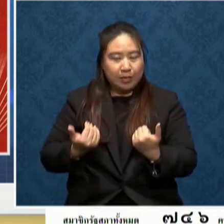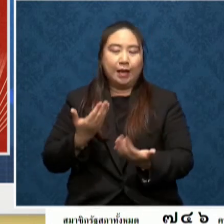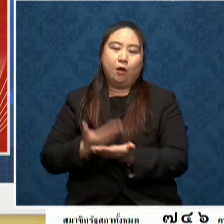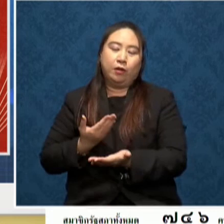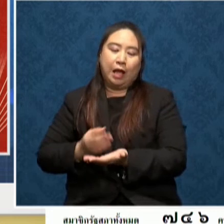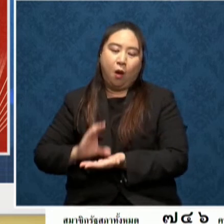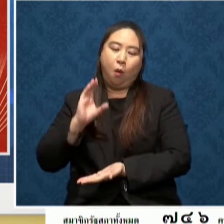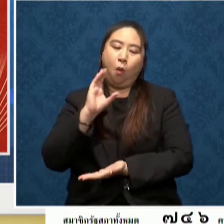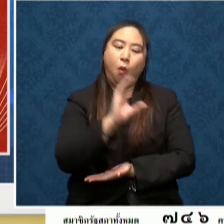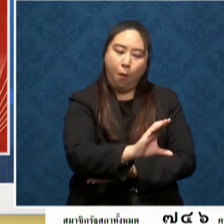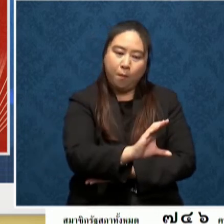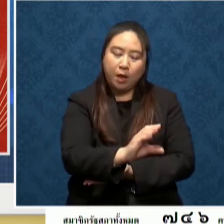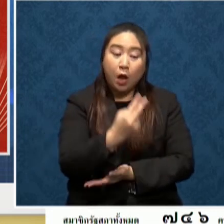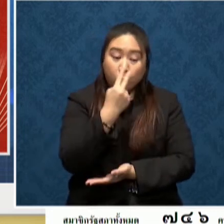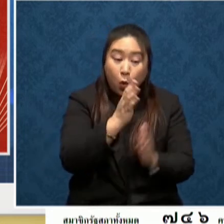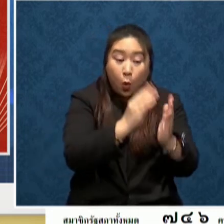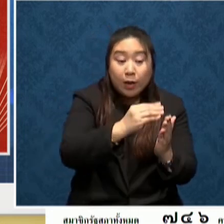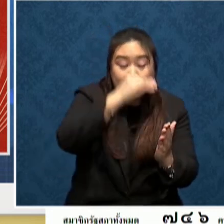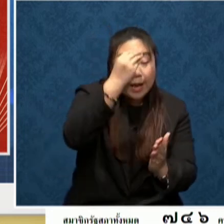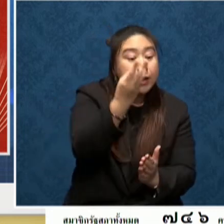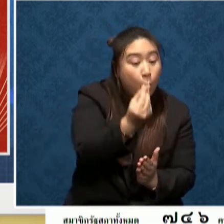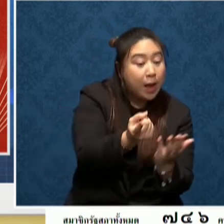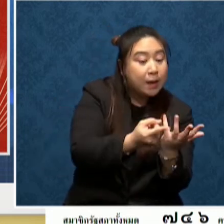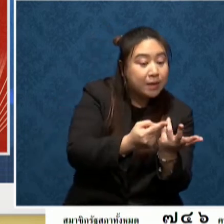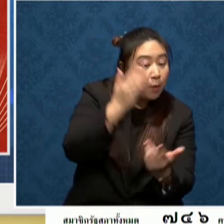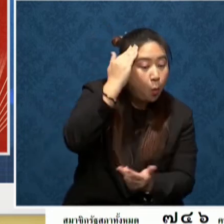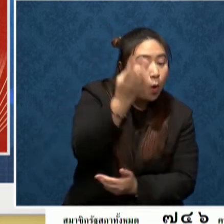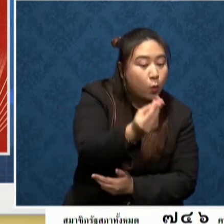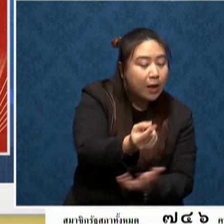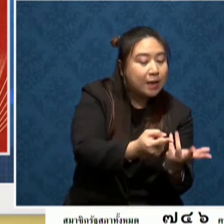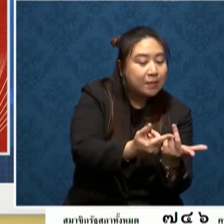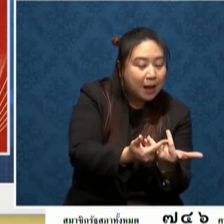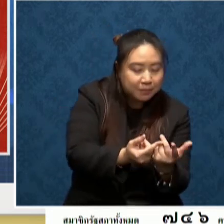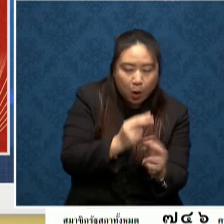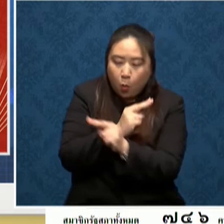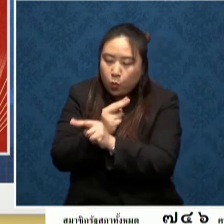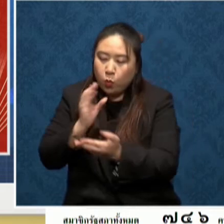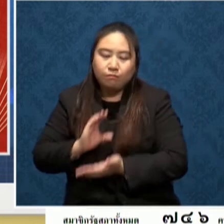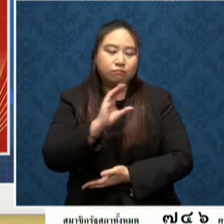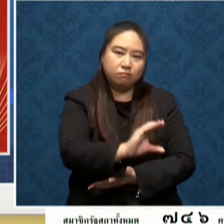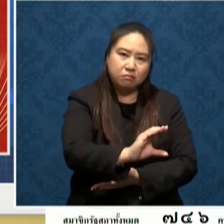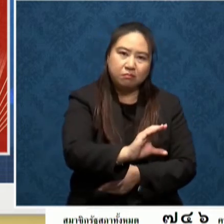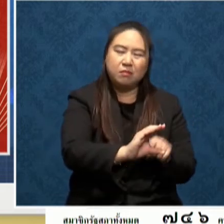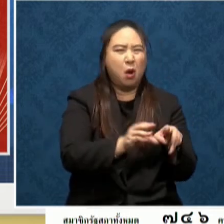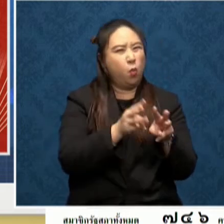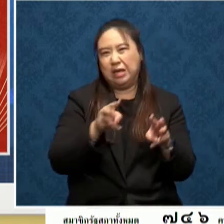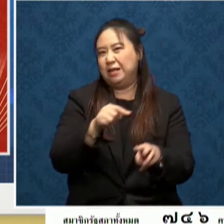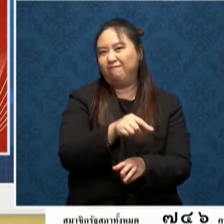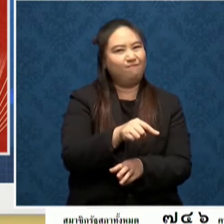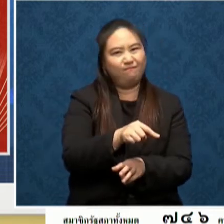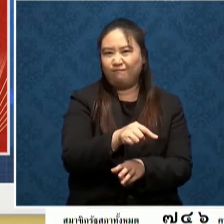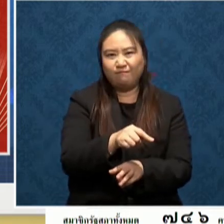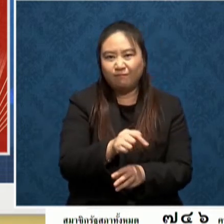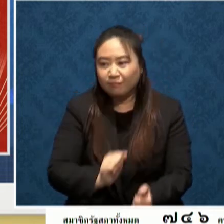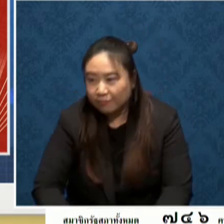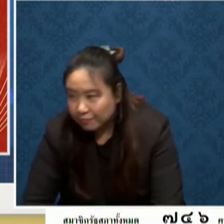น คาจะจายในการเรีนตามรายหัวนักเรียนวิธีนี้มันล้มเหลวค่ะท่านประทานมัน